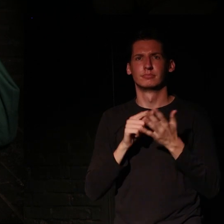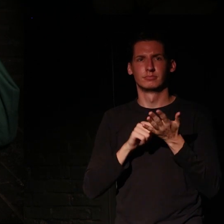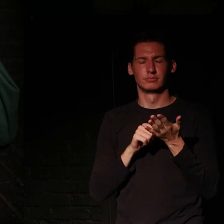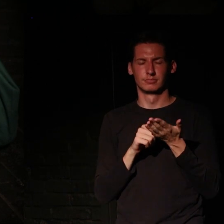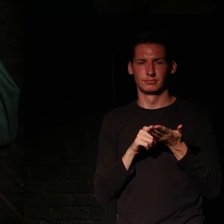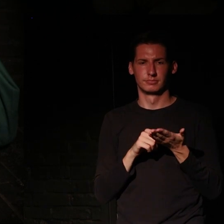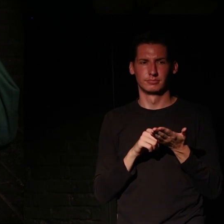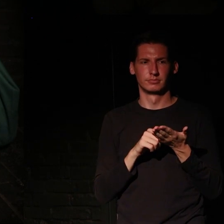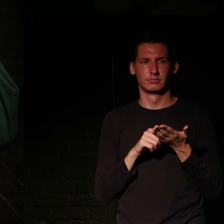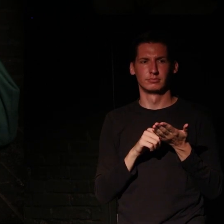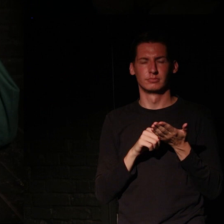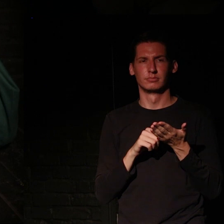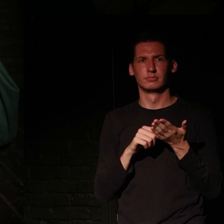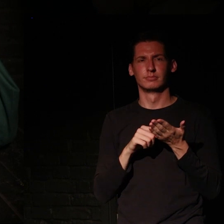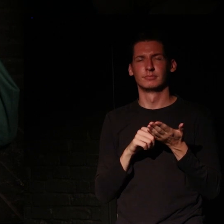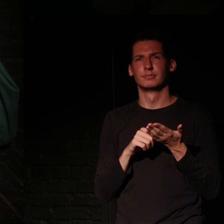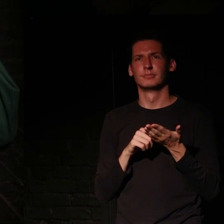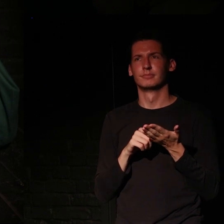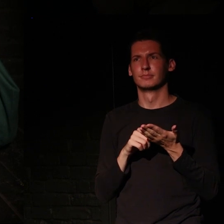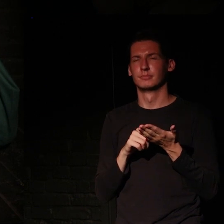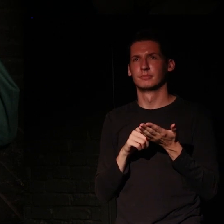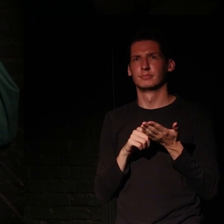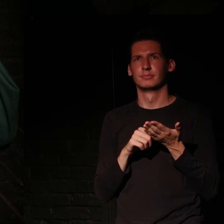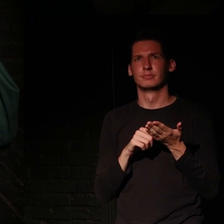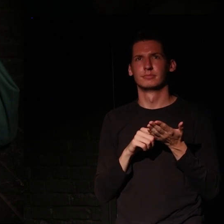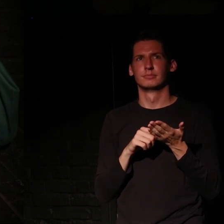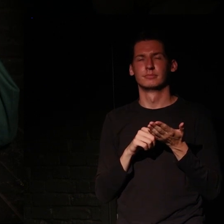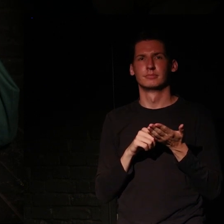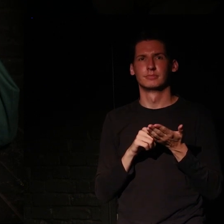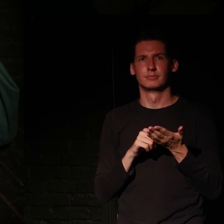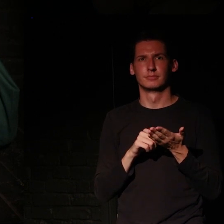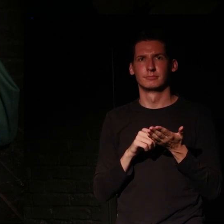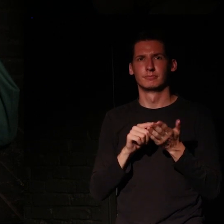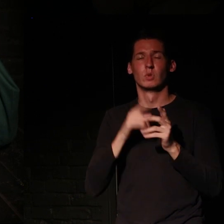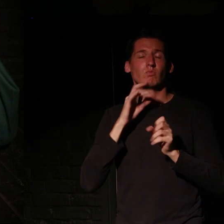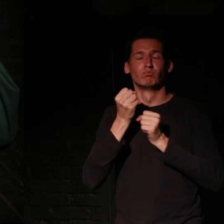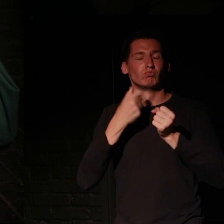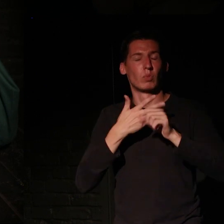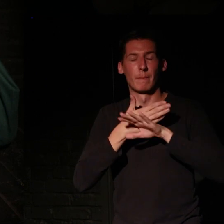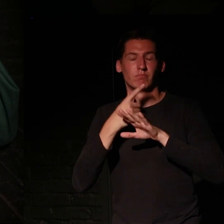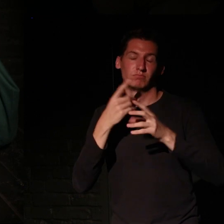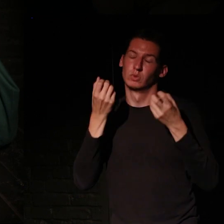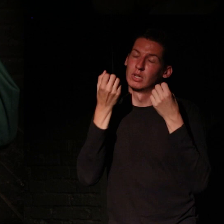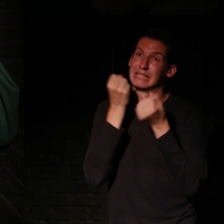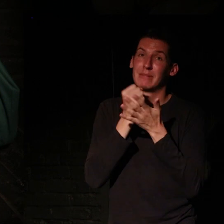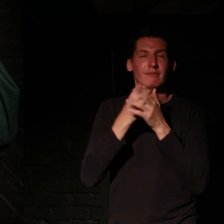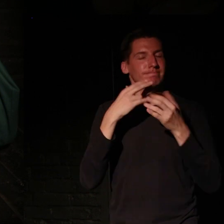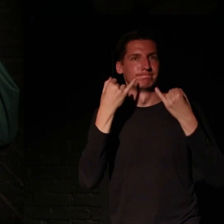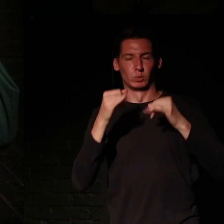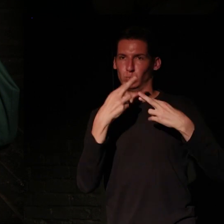rabinów w Jawie, ale tak naprawdę to też jest dosyć późna kwestia, dlatego